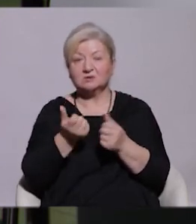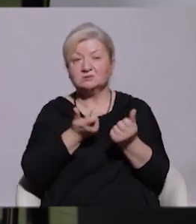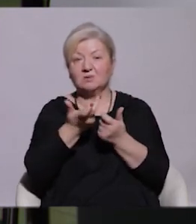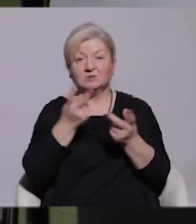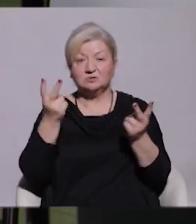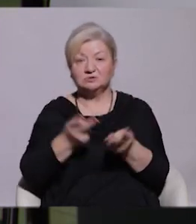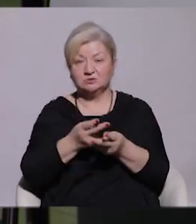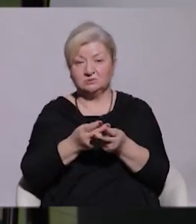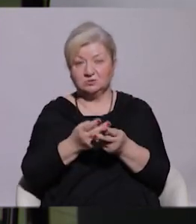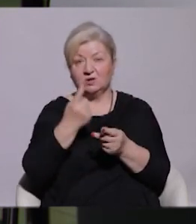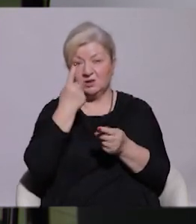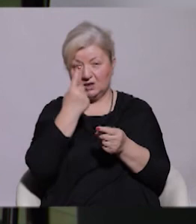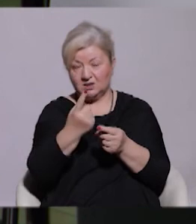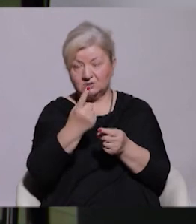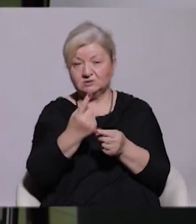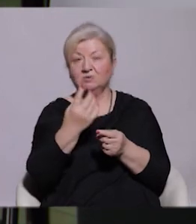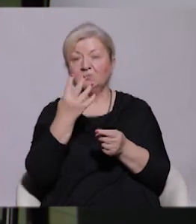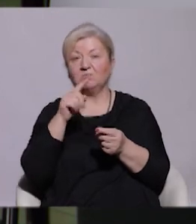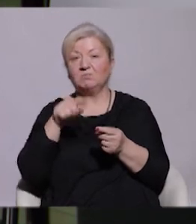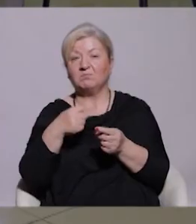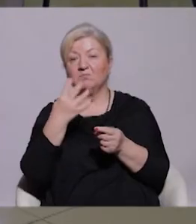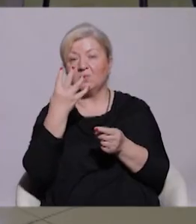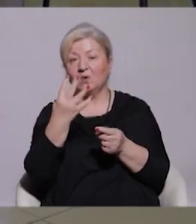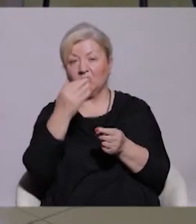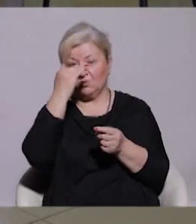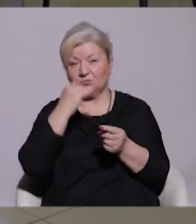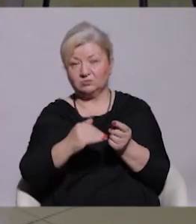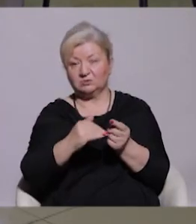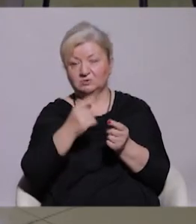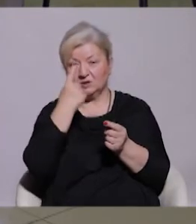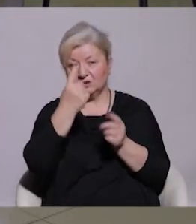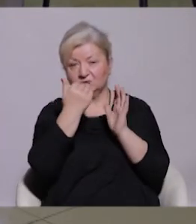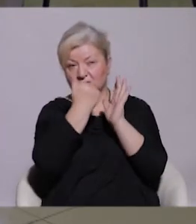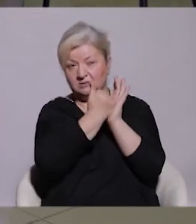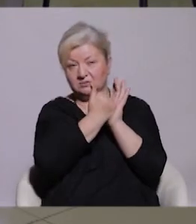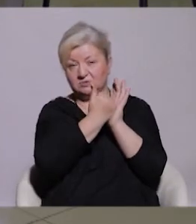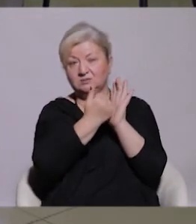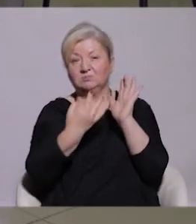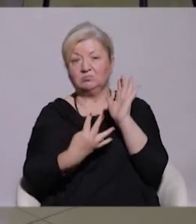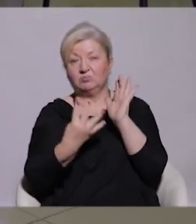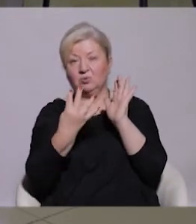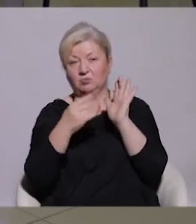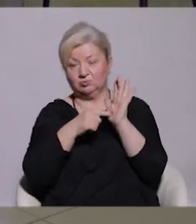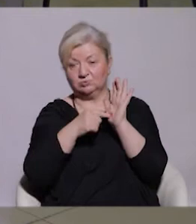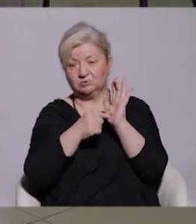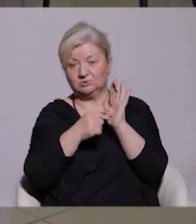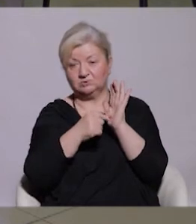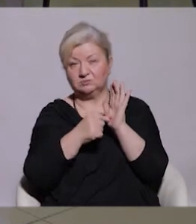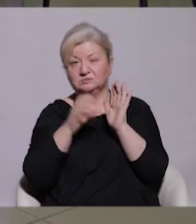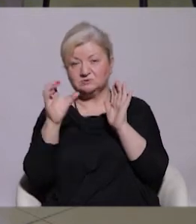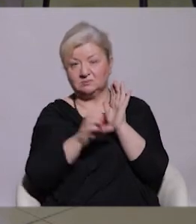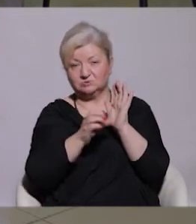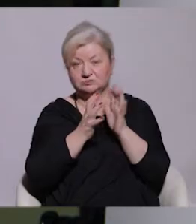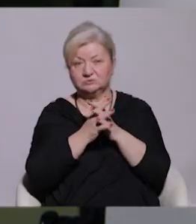4, მართალია 1/4 წამი, ხო? ეს არის უკუპროპორციული სიდიდეებია და პერიოდი არის